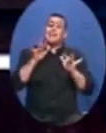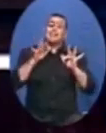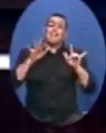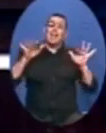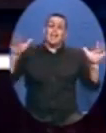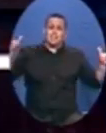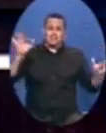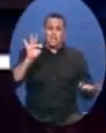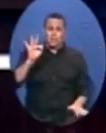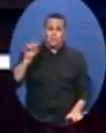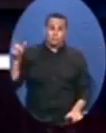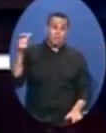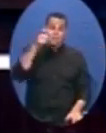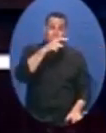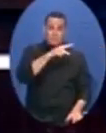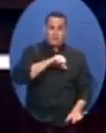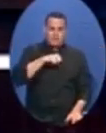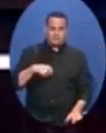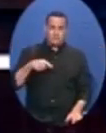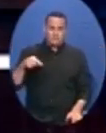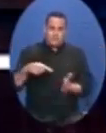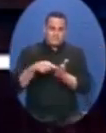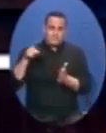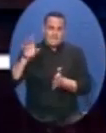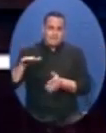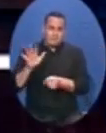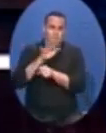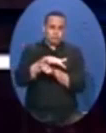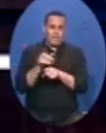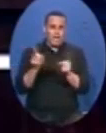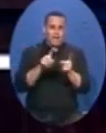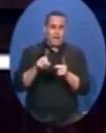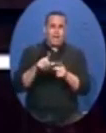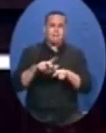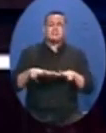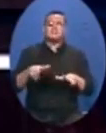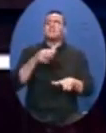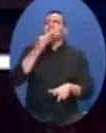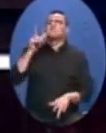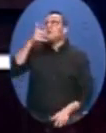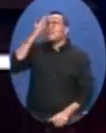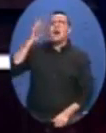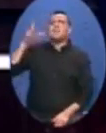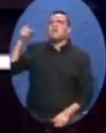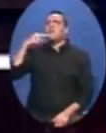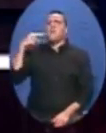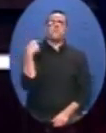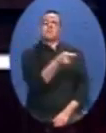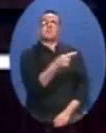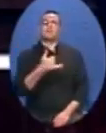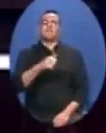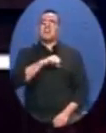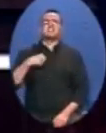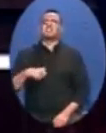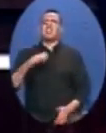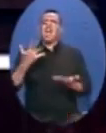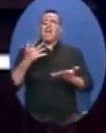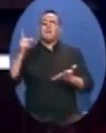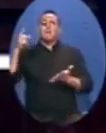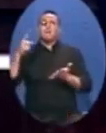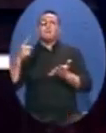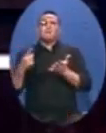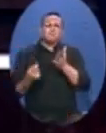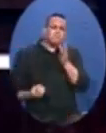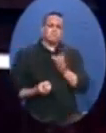שהאמריקאים חייבים לסינים, שגם הוא משפיע פה על המצב. מה טראמפ בעצם אומר לסינים עכשיו? איך הוא